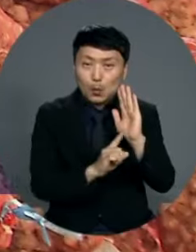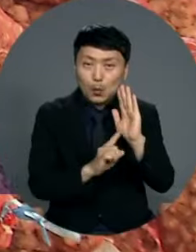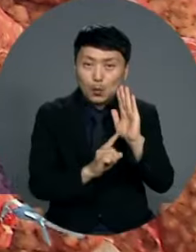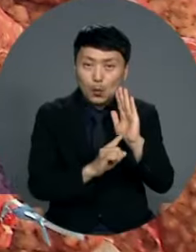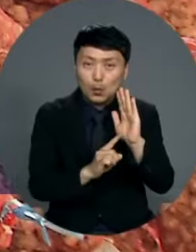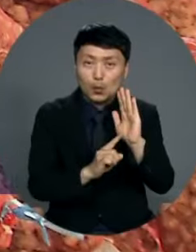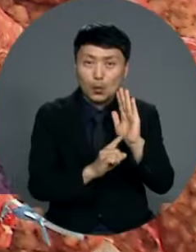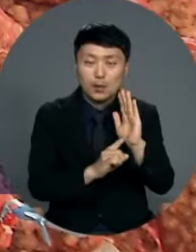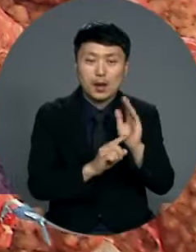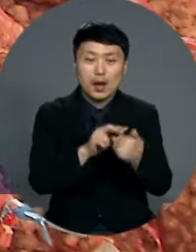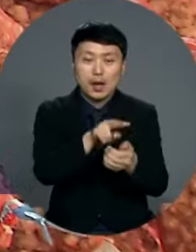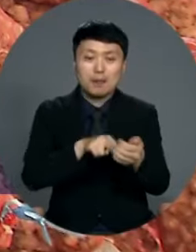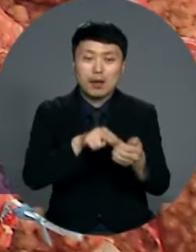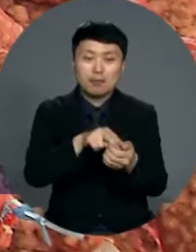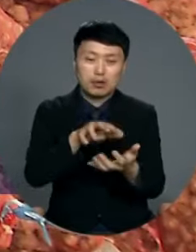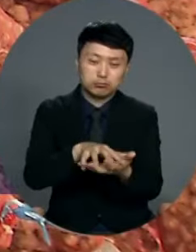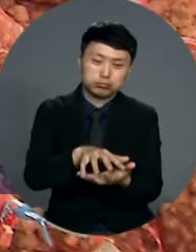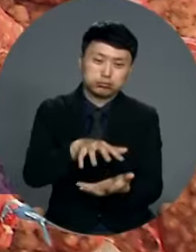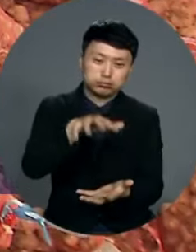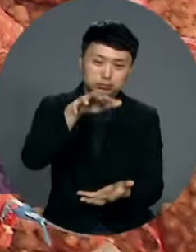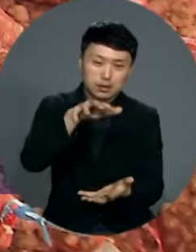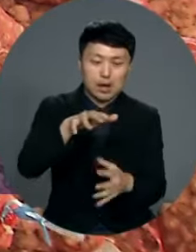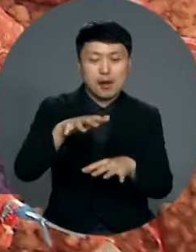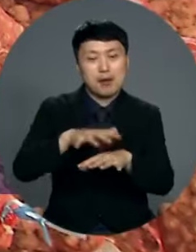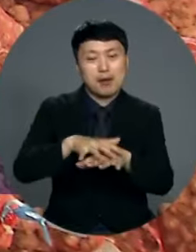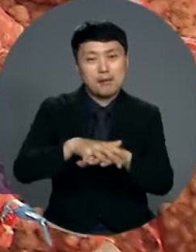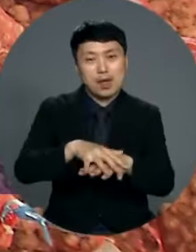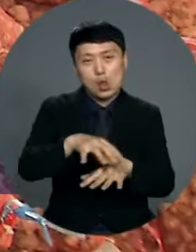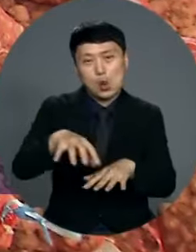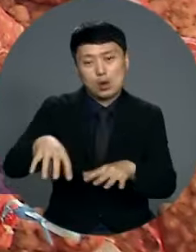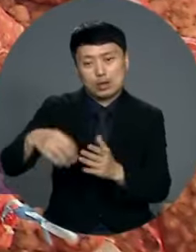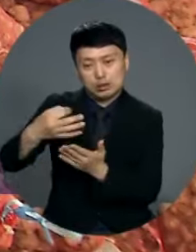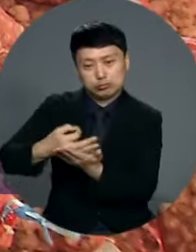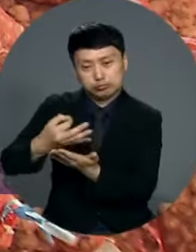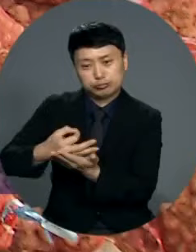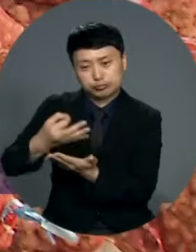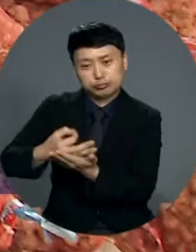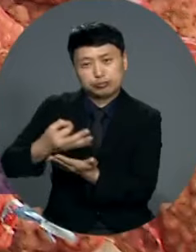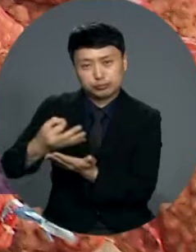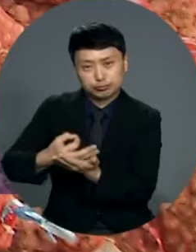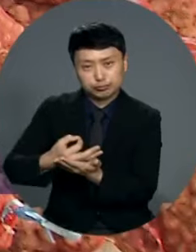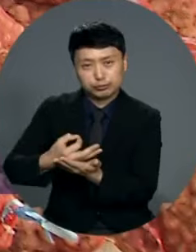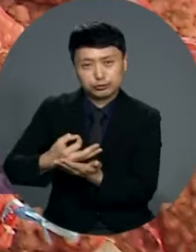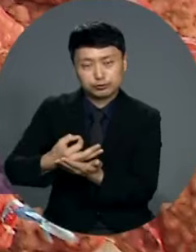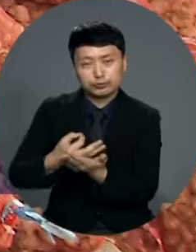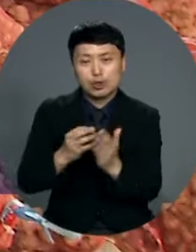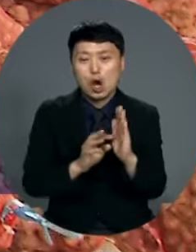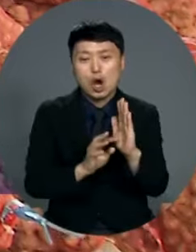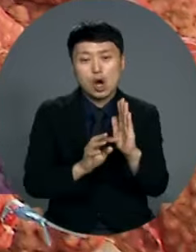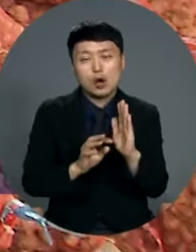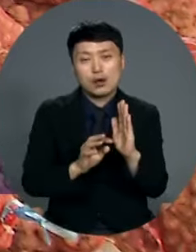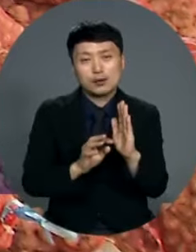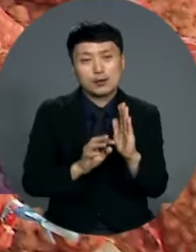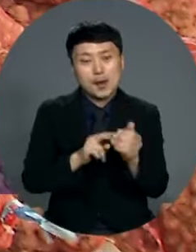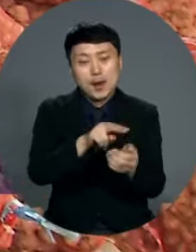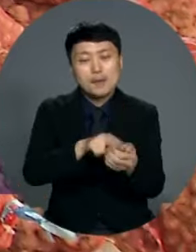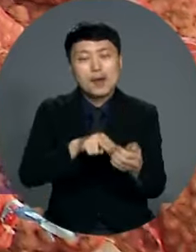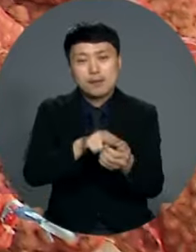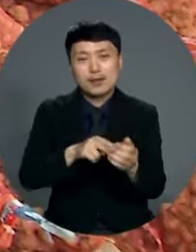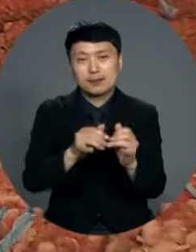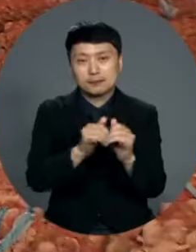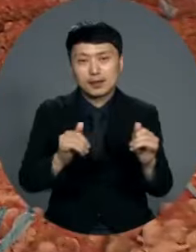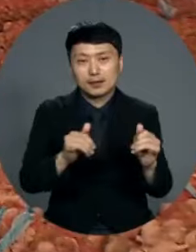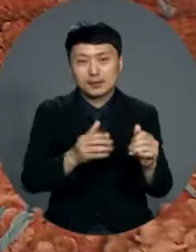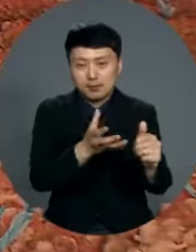좀 늘리고 농가에는 그 소득을 높일 수 있도록 우수한 그 중매를